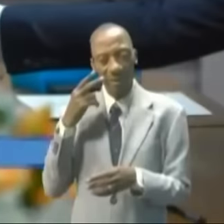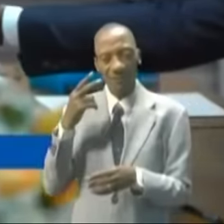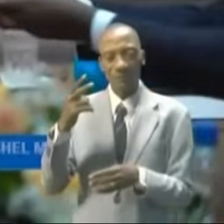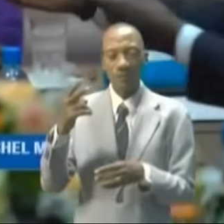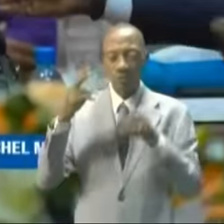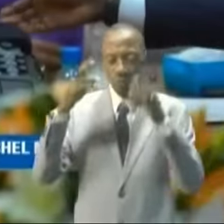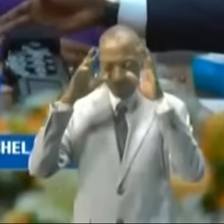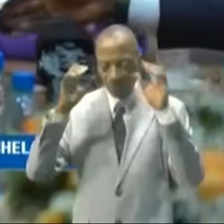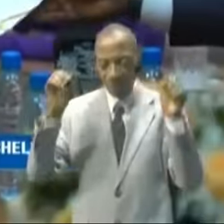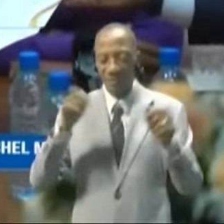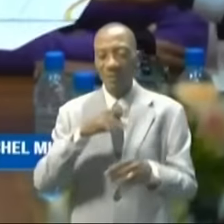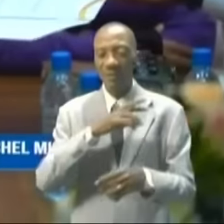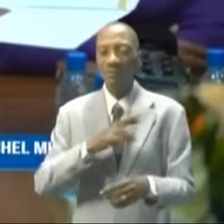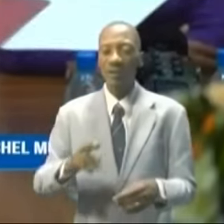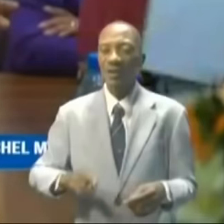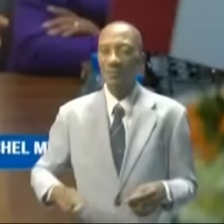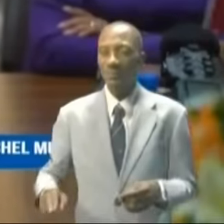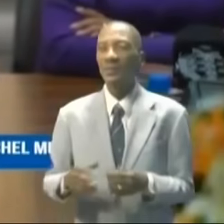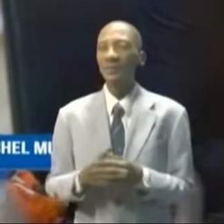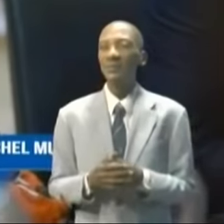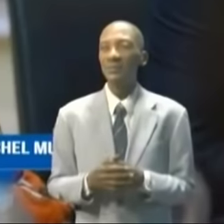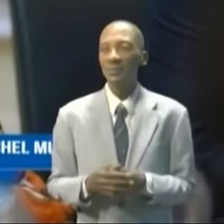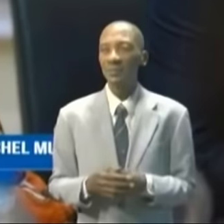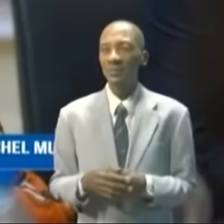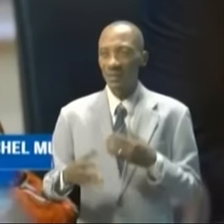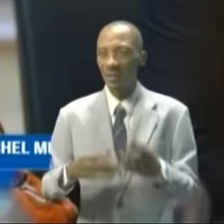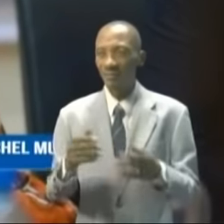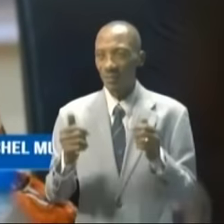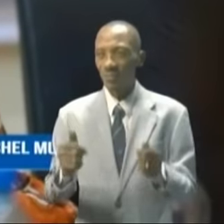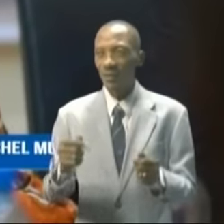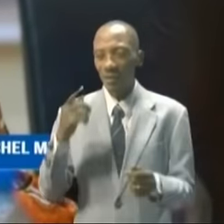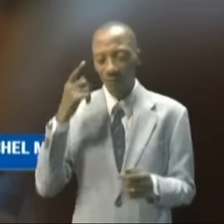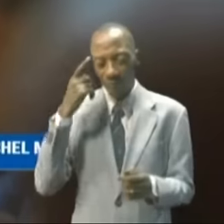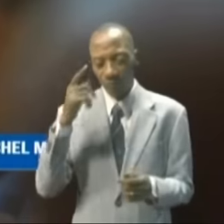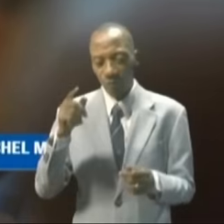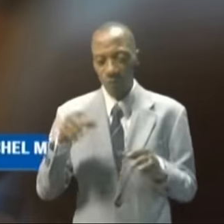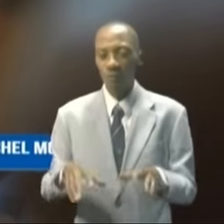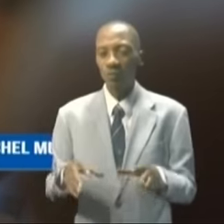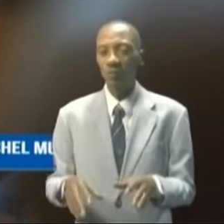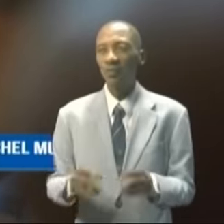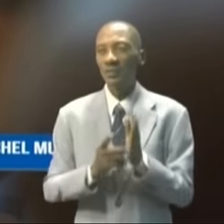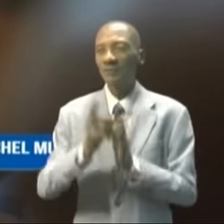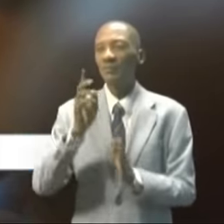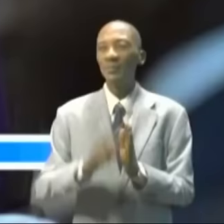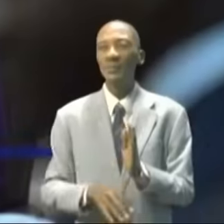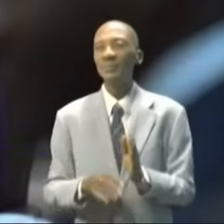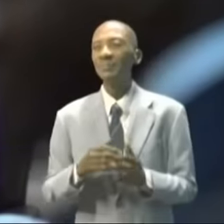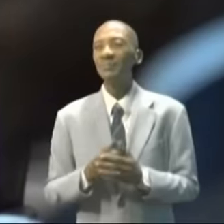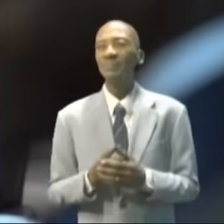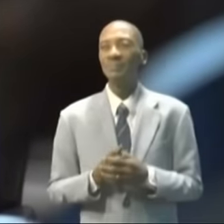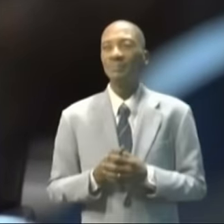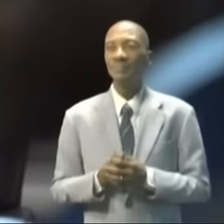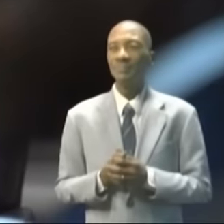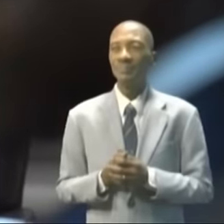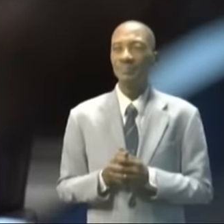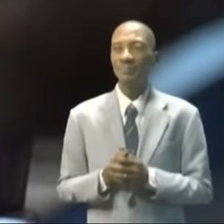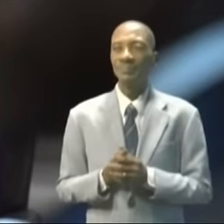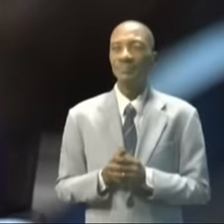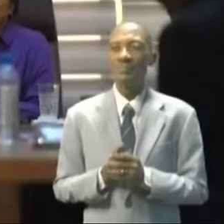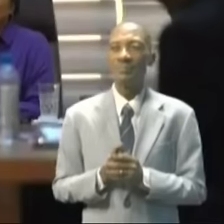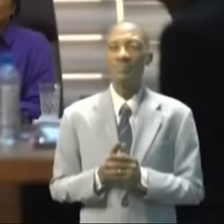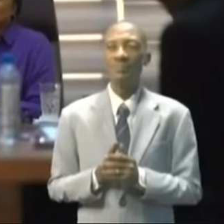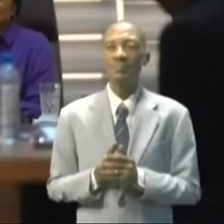congolaises. La CEMIC SARL est une société d'études spécialisée dans le domaine environnemental et qui célèbre cette